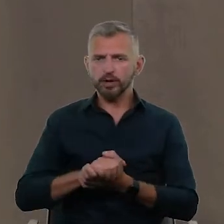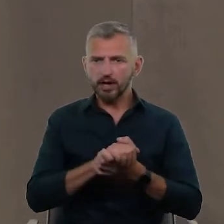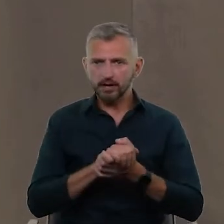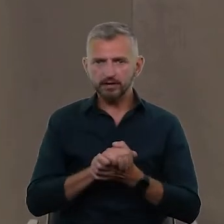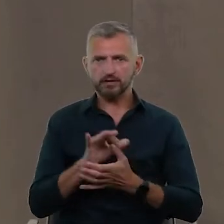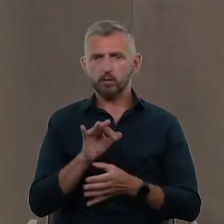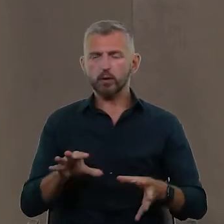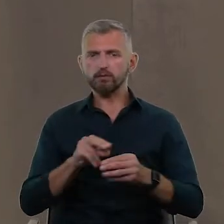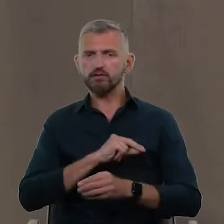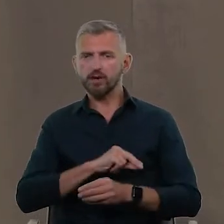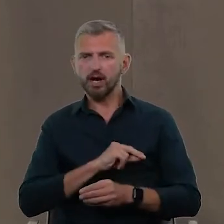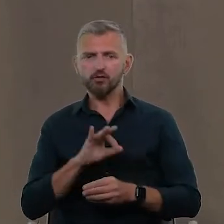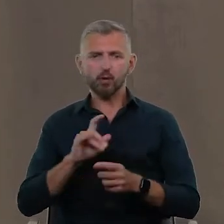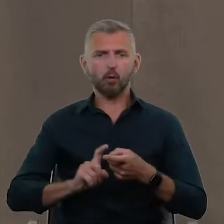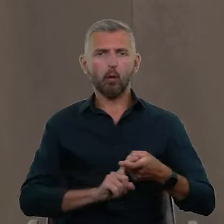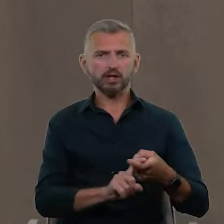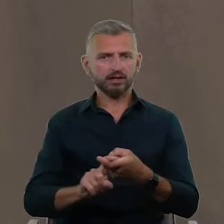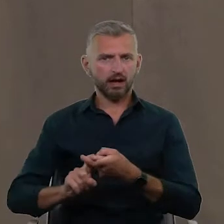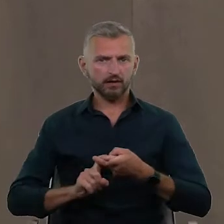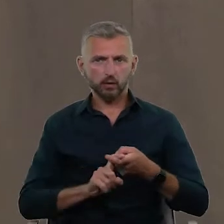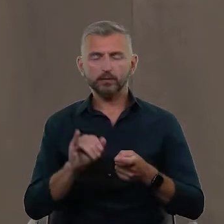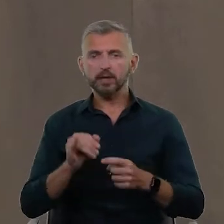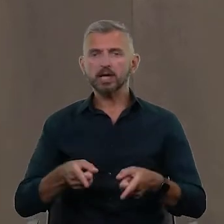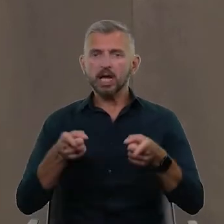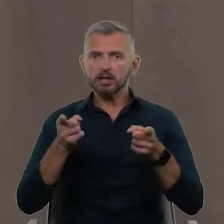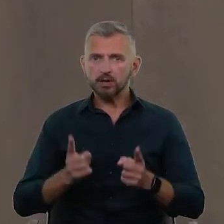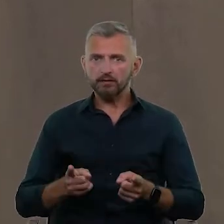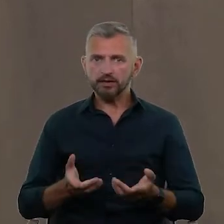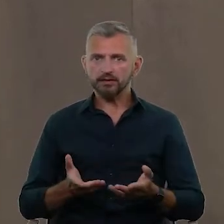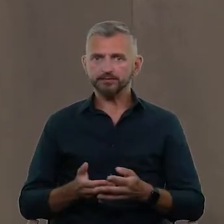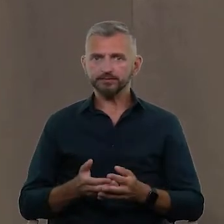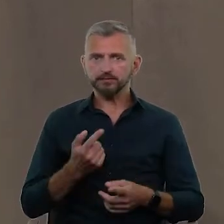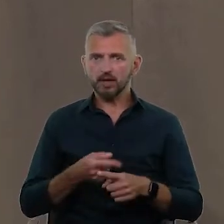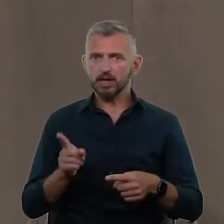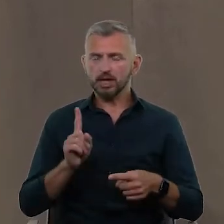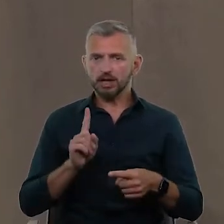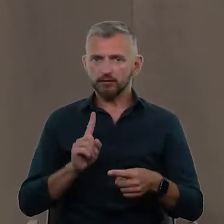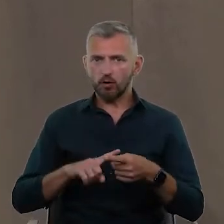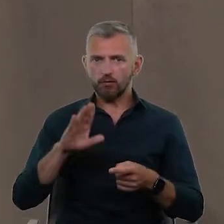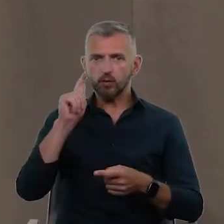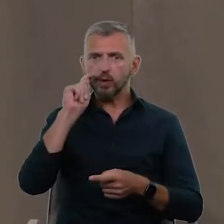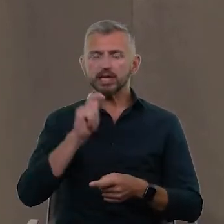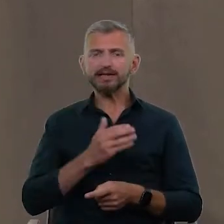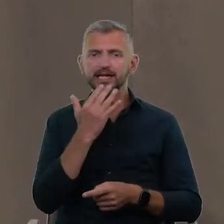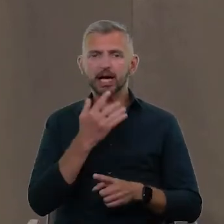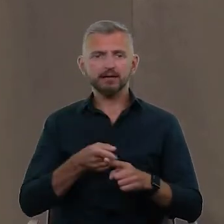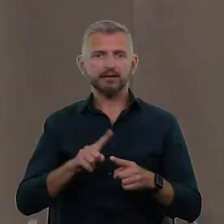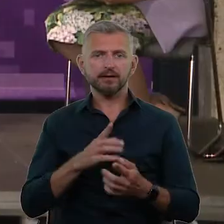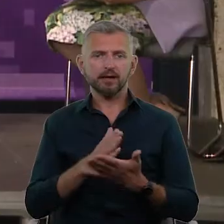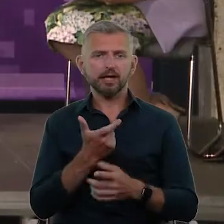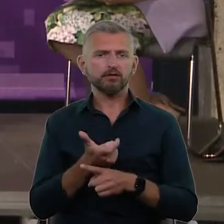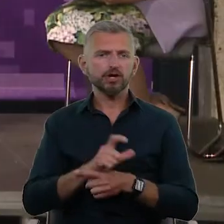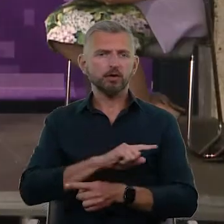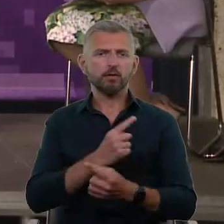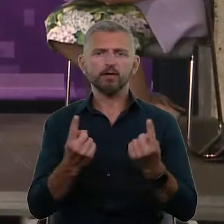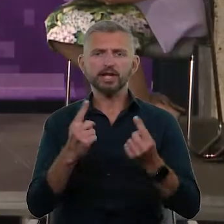про співпрацю, і про координацію. І насправді в цьому в українській нації це надзвичайно велика сила,